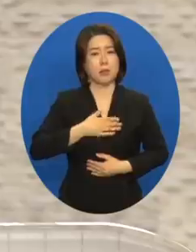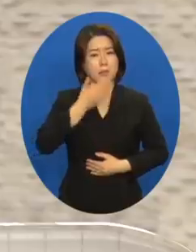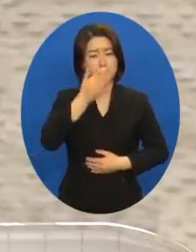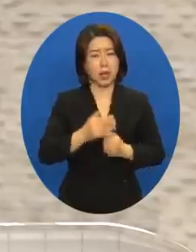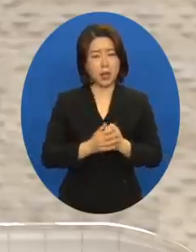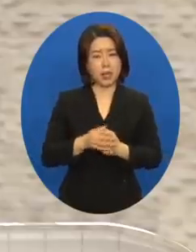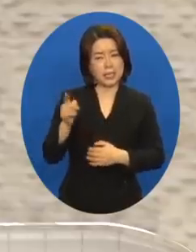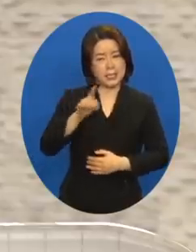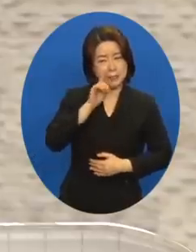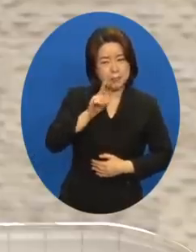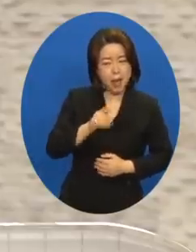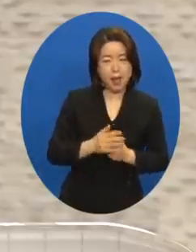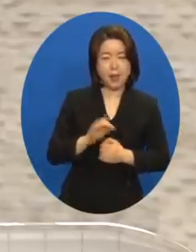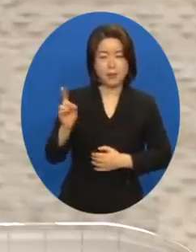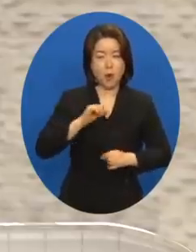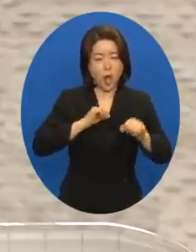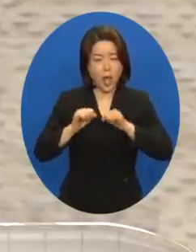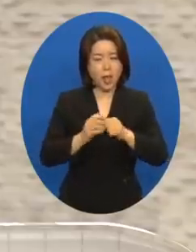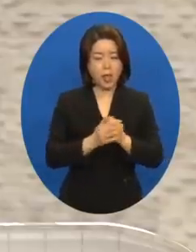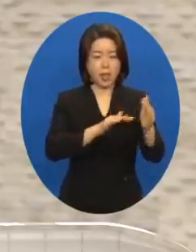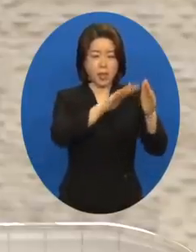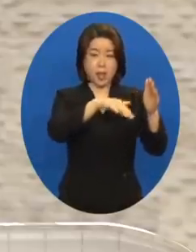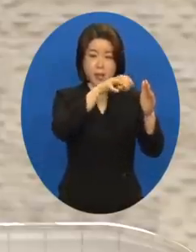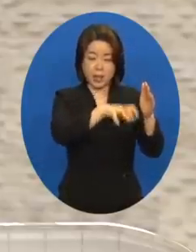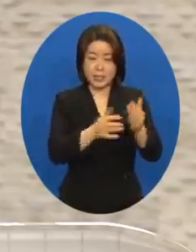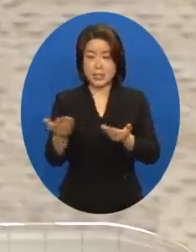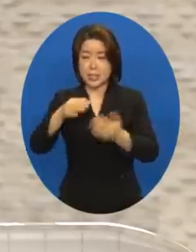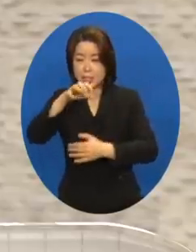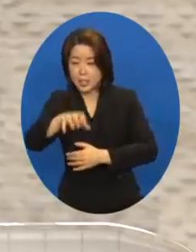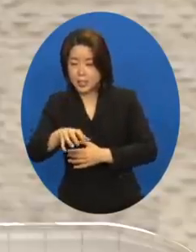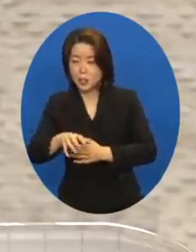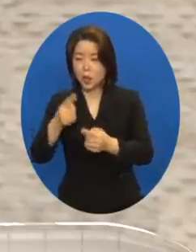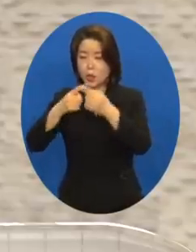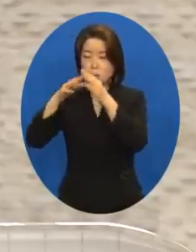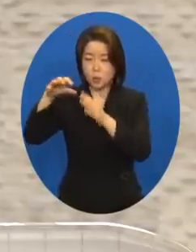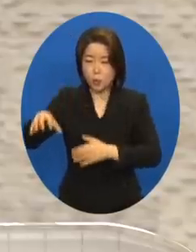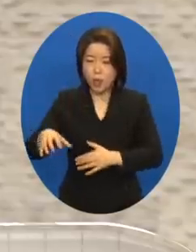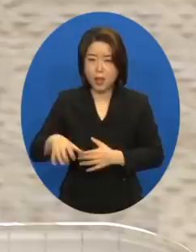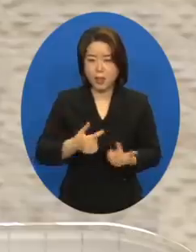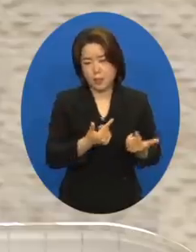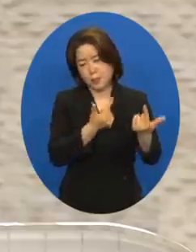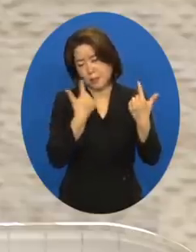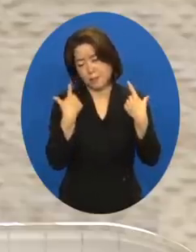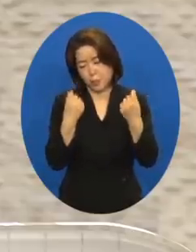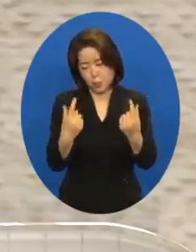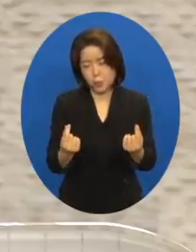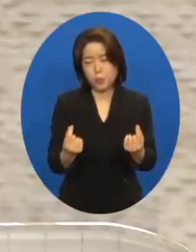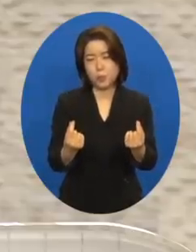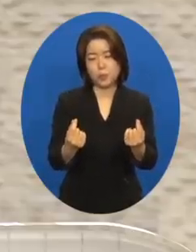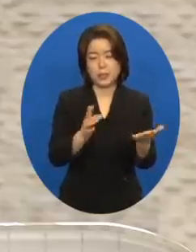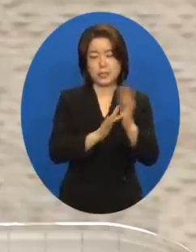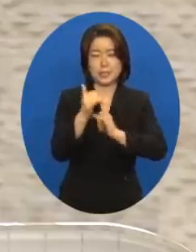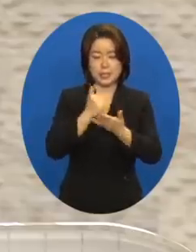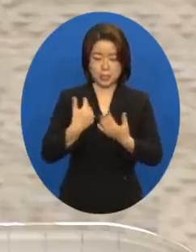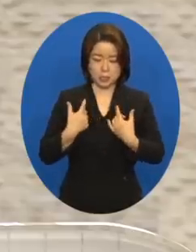행동을 하던 가정에서 든 일도 에서든 교회에서 든 예수님을 경우에 합이 있는가